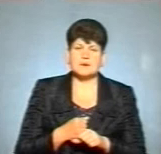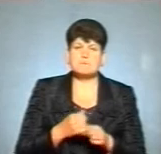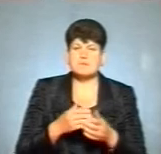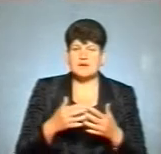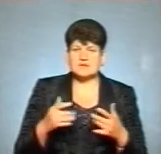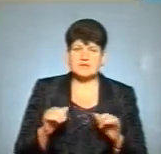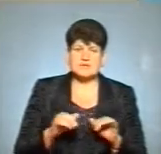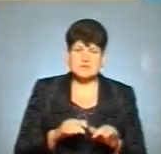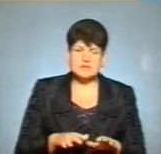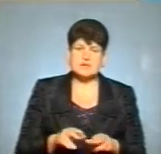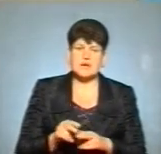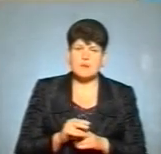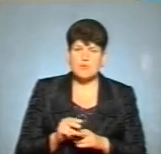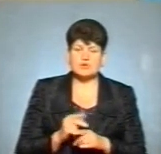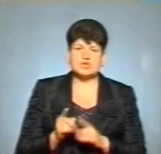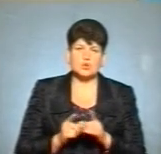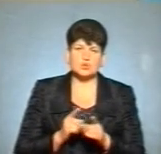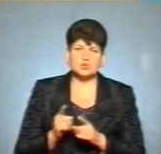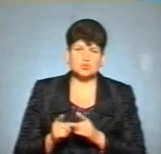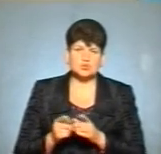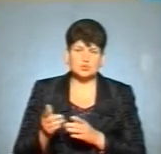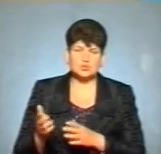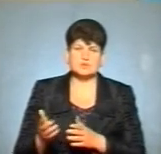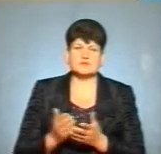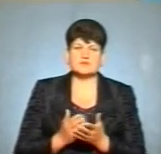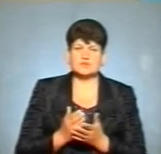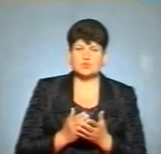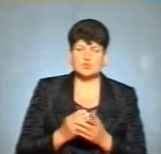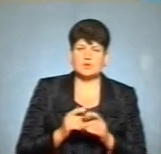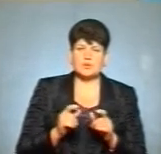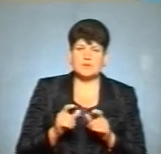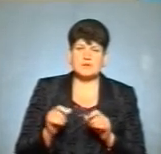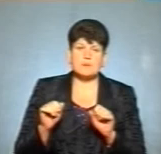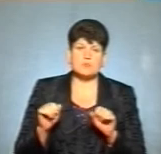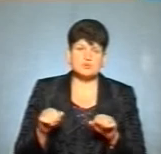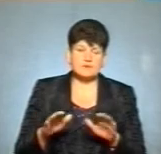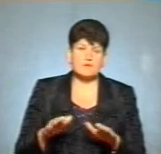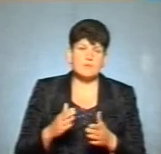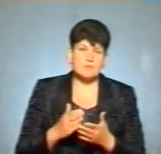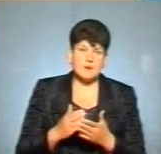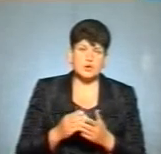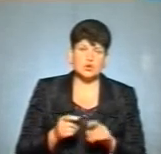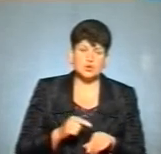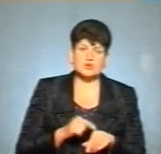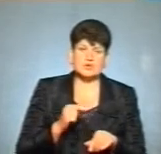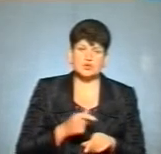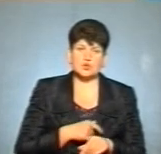певні дії, певний ремонт чи реконструкцію певних інфраструктурних об'єктів, які, можливо, мають дотичність до певних депутатів. Так? А